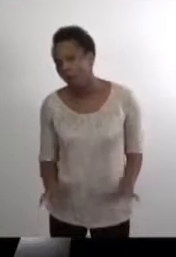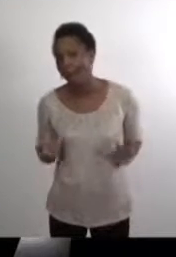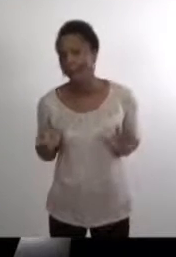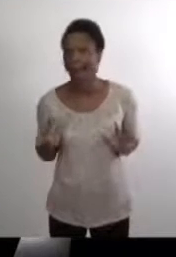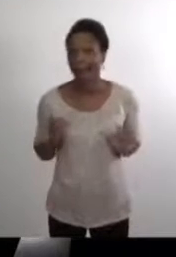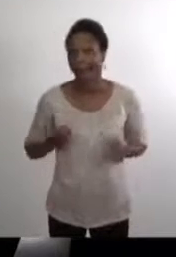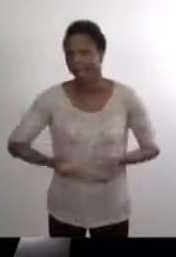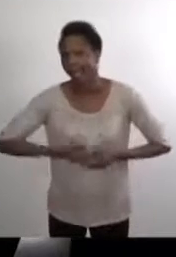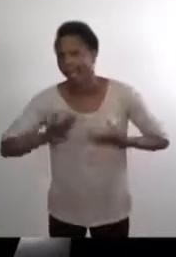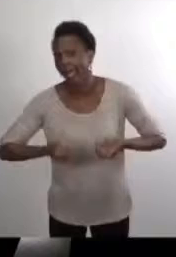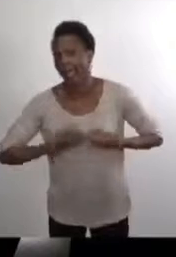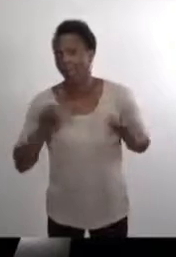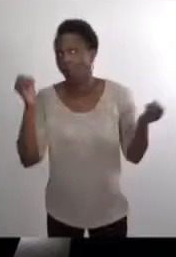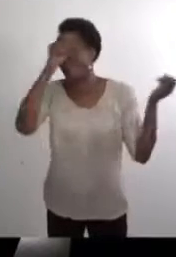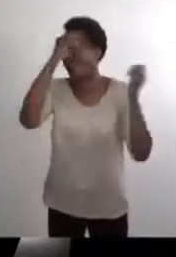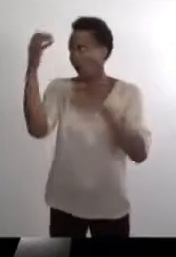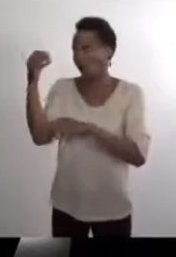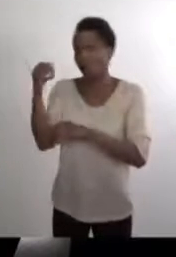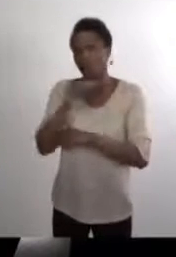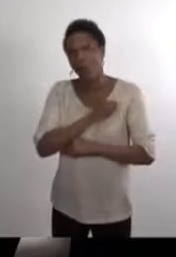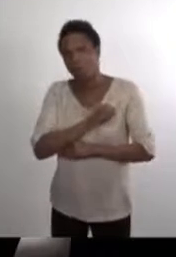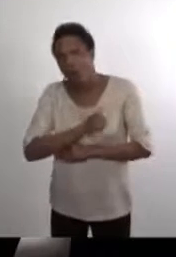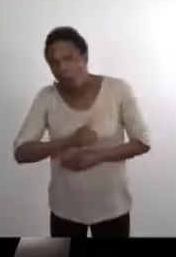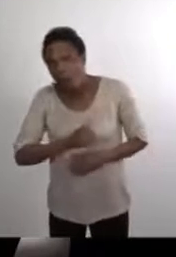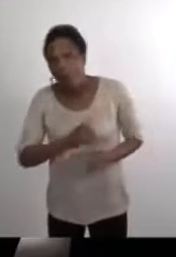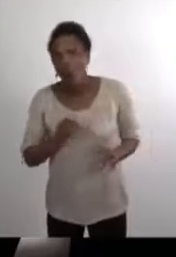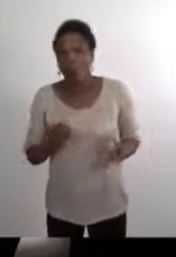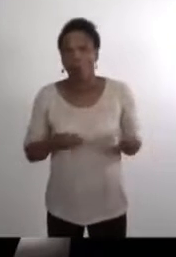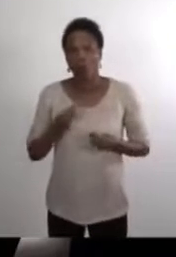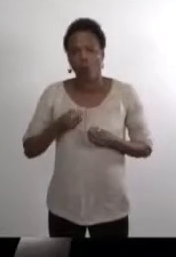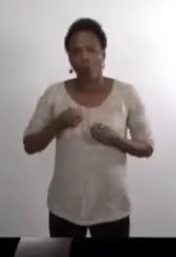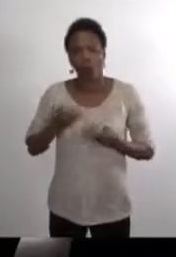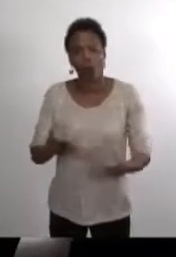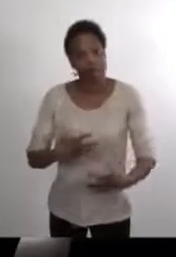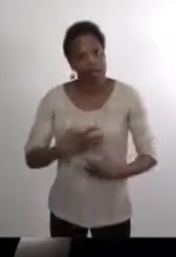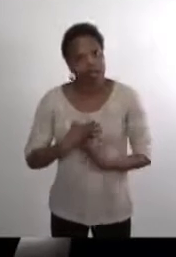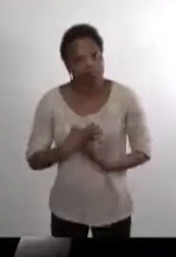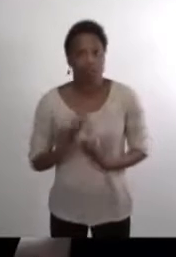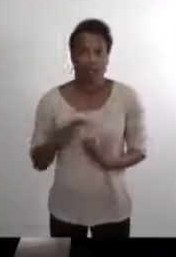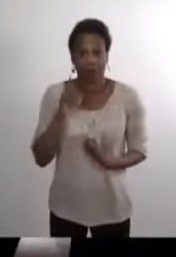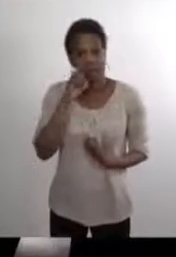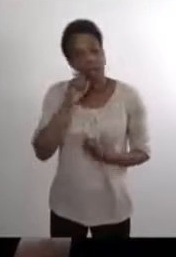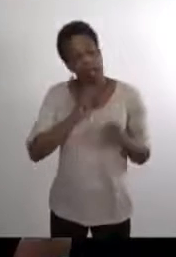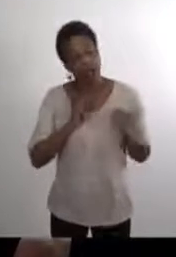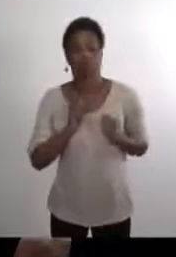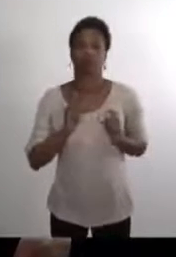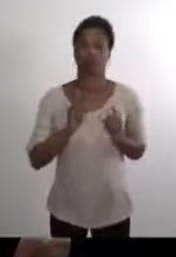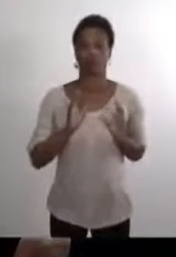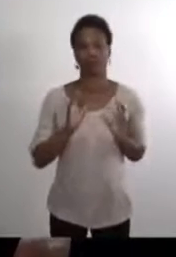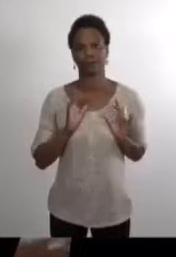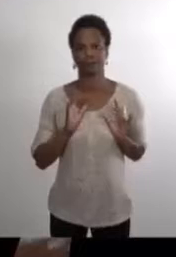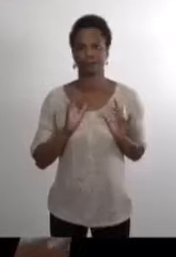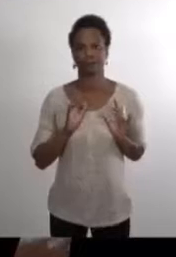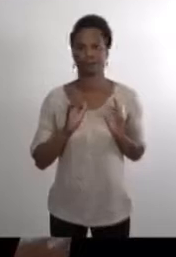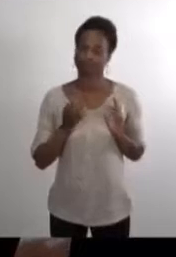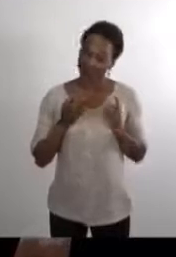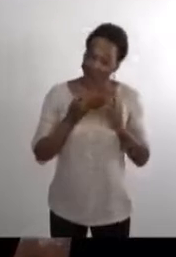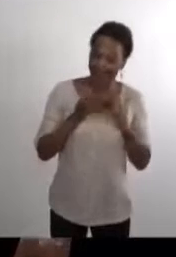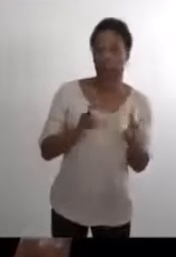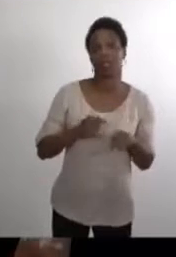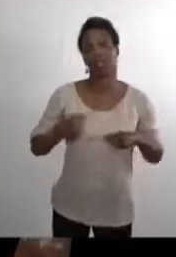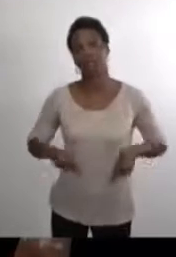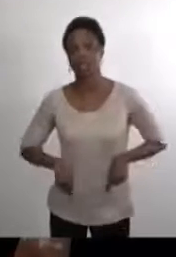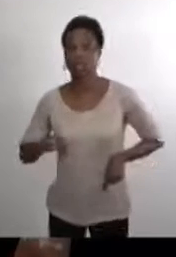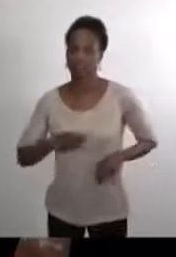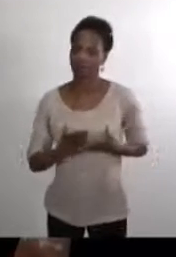un discours catastrophiste ou anxiogène, mais préparons-nous, au même titre que d'autres, l'État, les collectivités territoriales,